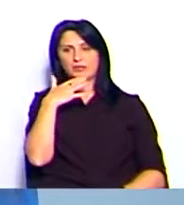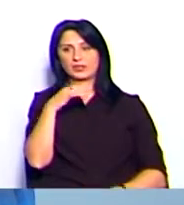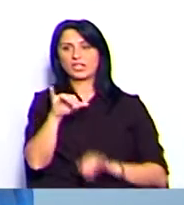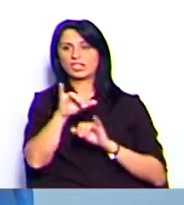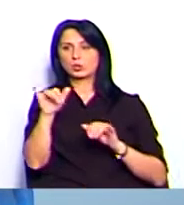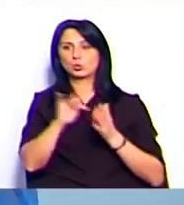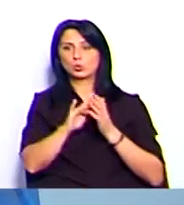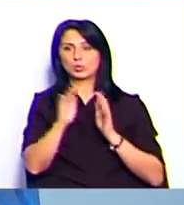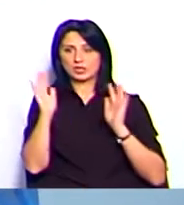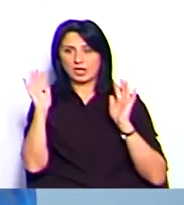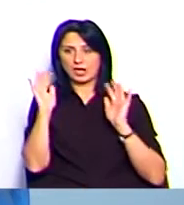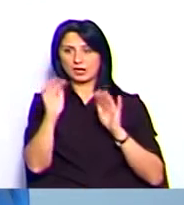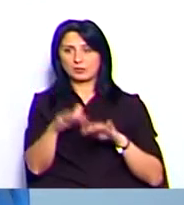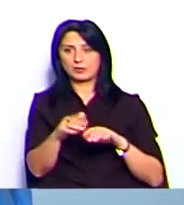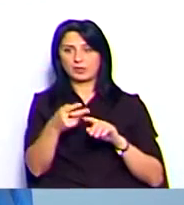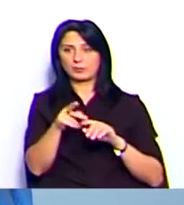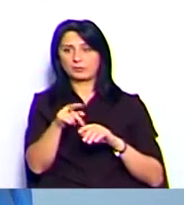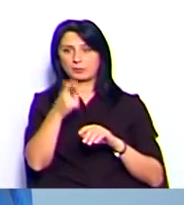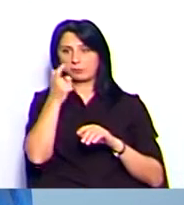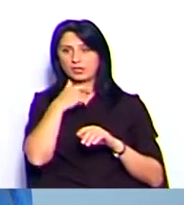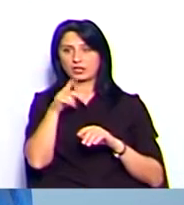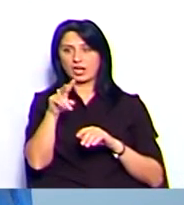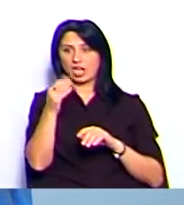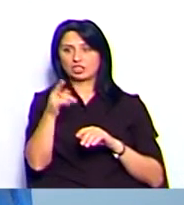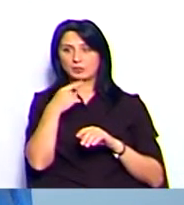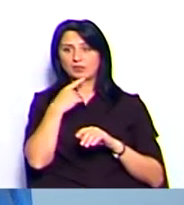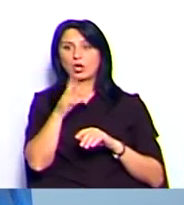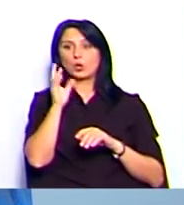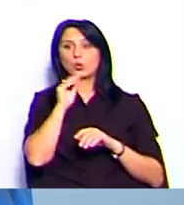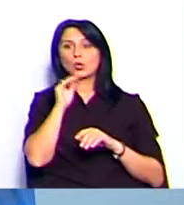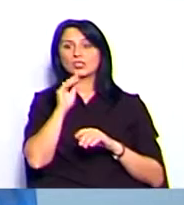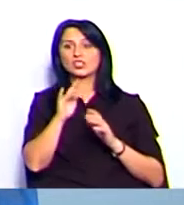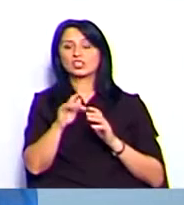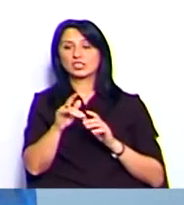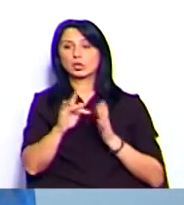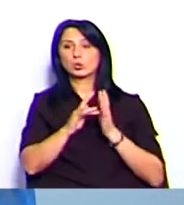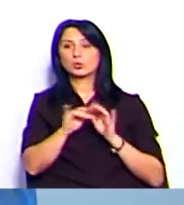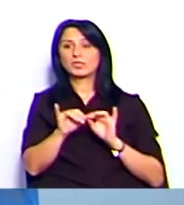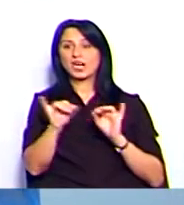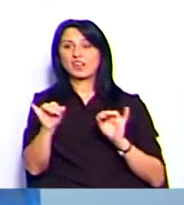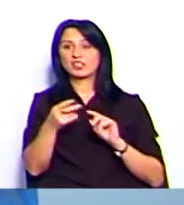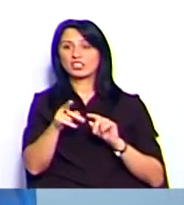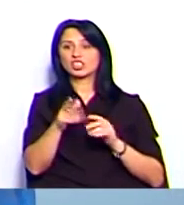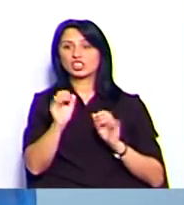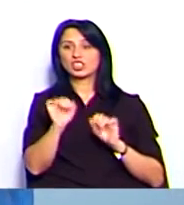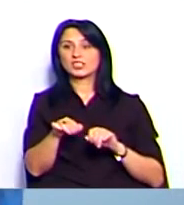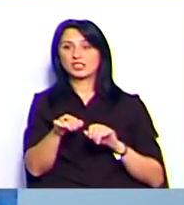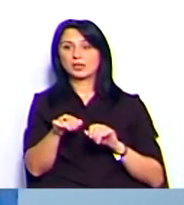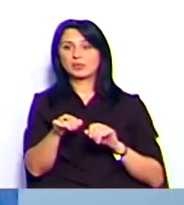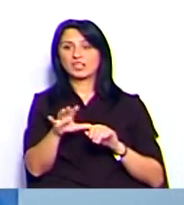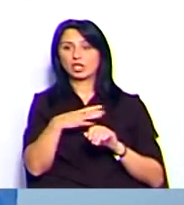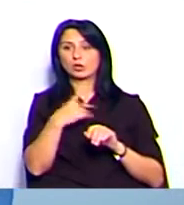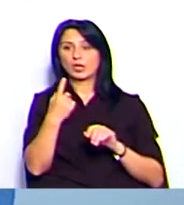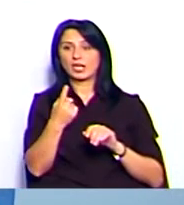იზრდება ტურისტების რაოდენობა, სწორად აღნიშნა ბატონ ლაშამ, და როდესაც ტურიზმის განვითარებაზე ვსაუბრობთ, ეს შეიძლება სწორედ